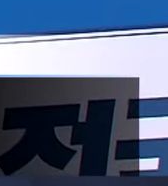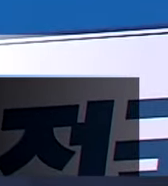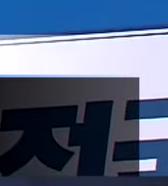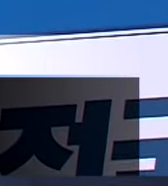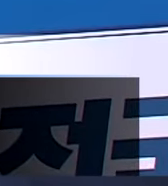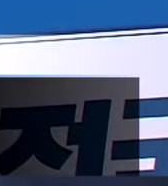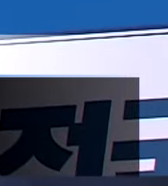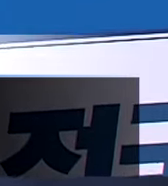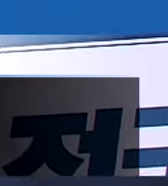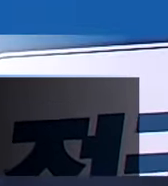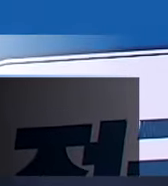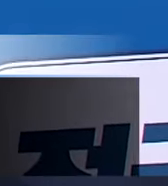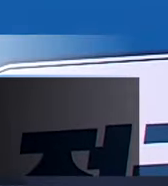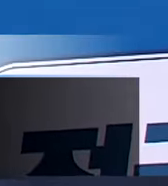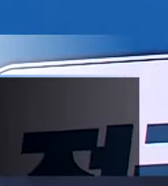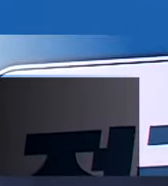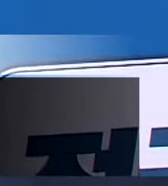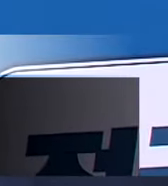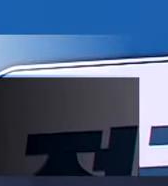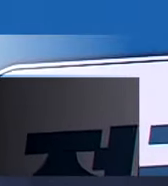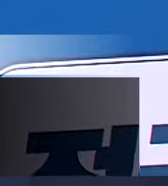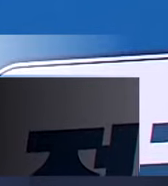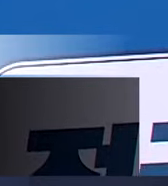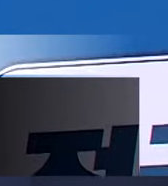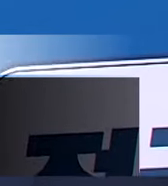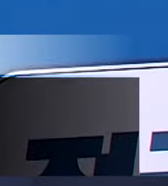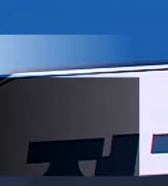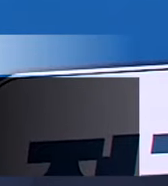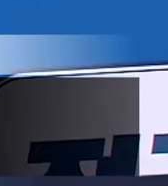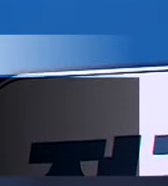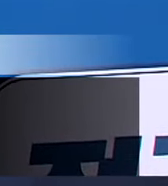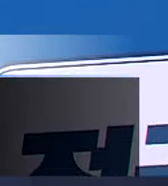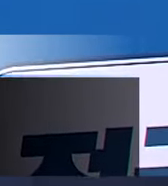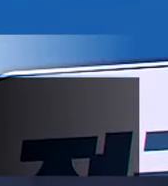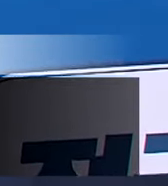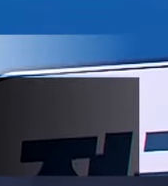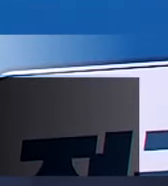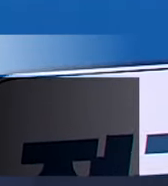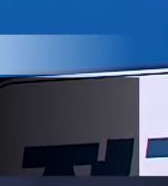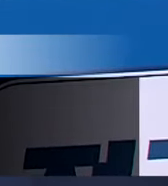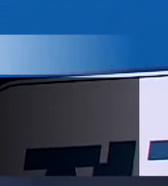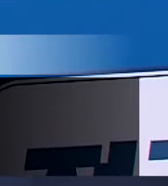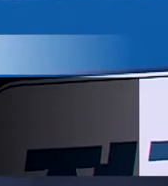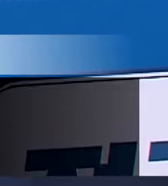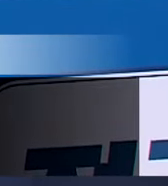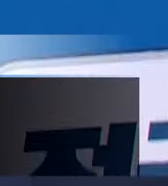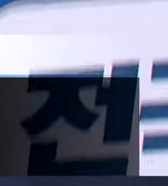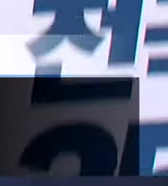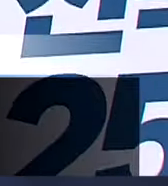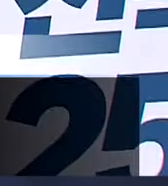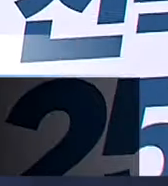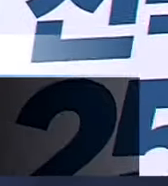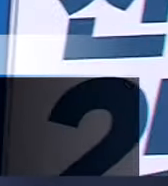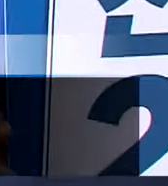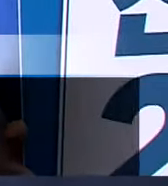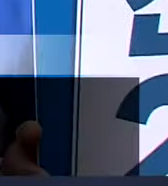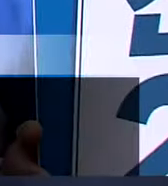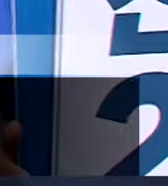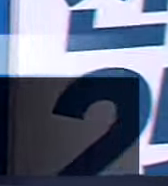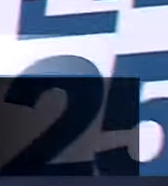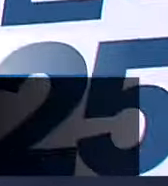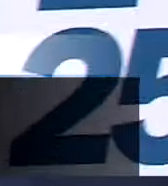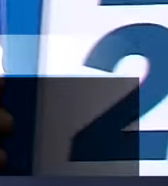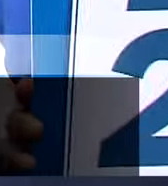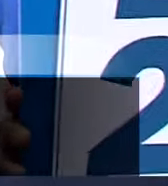심폐소생술이 필요한 때입니다. 민주당은 민생경제 비상사태 해결을 위해서 국민 모두에게 1인당 25만원, 가구당